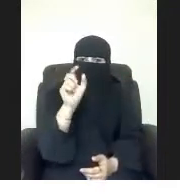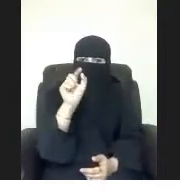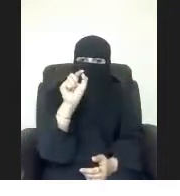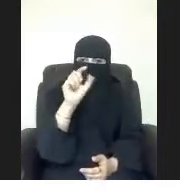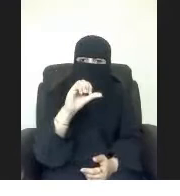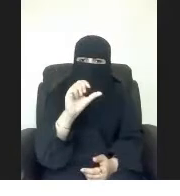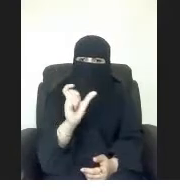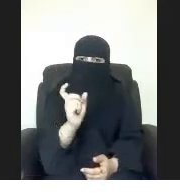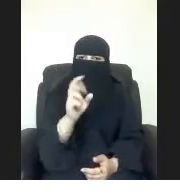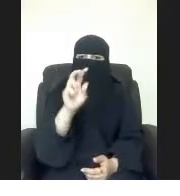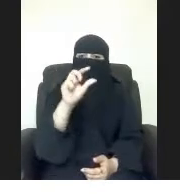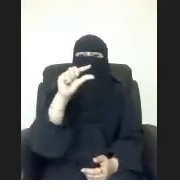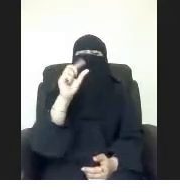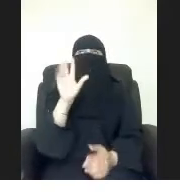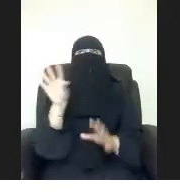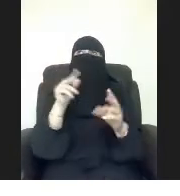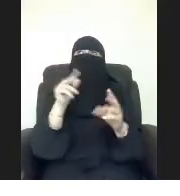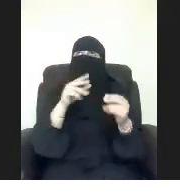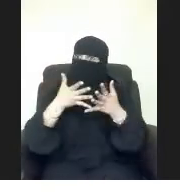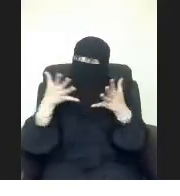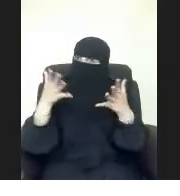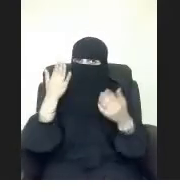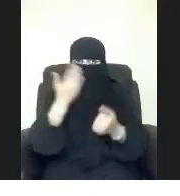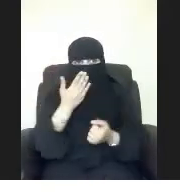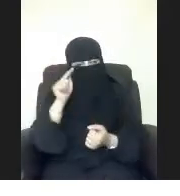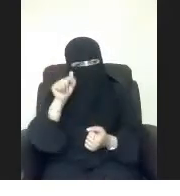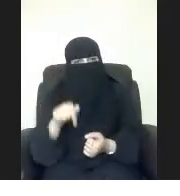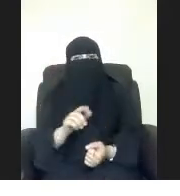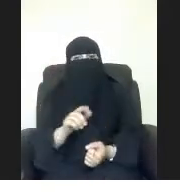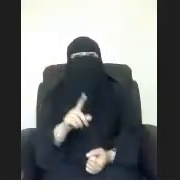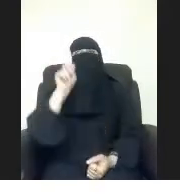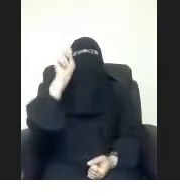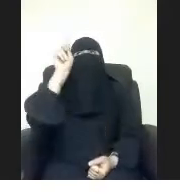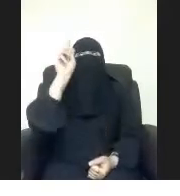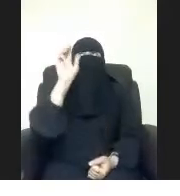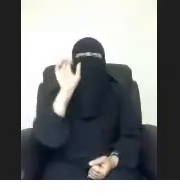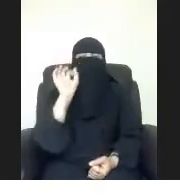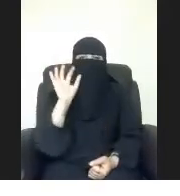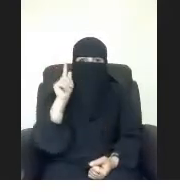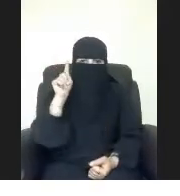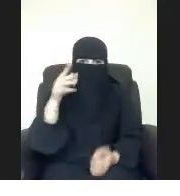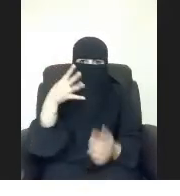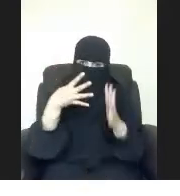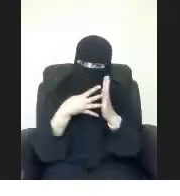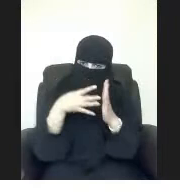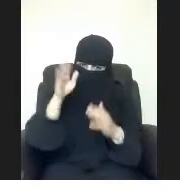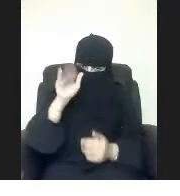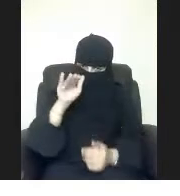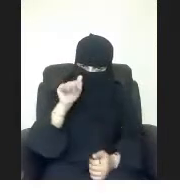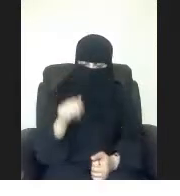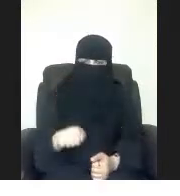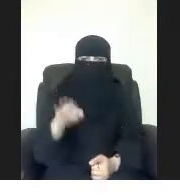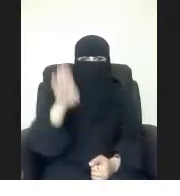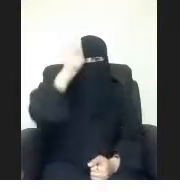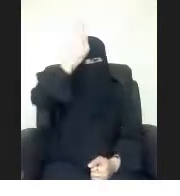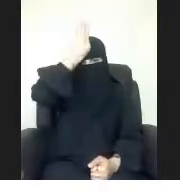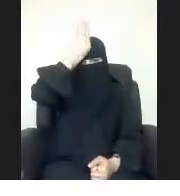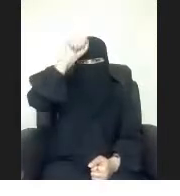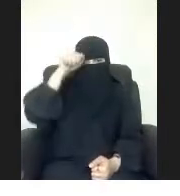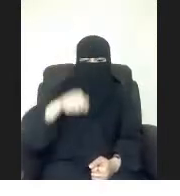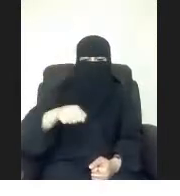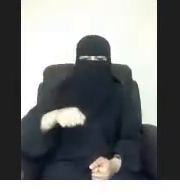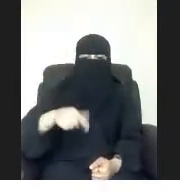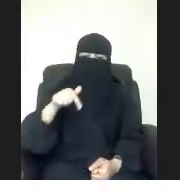أصبحت تستخدم، ونتطلع صراحة لجلبها، ولا يراودنا شك صراحة في حرص